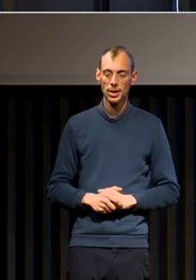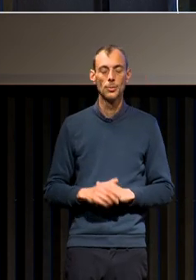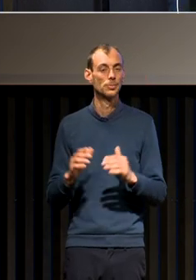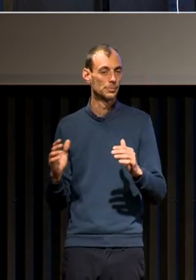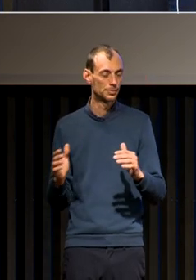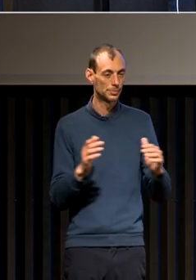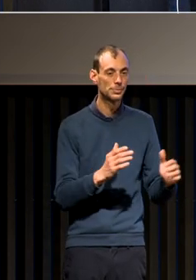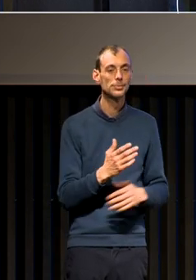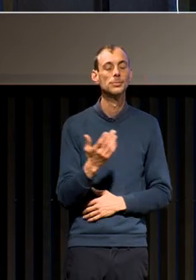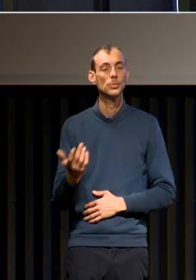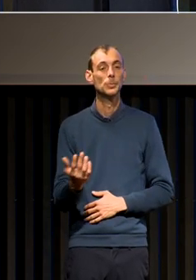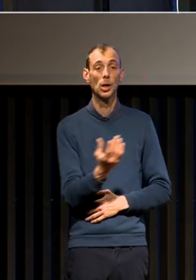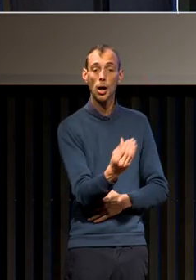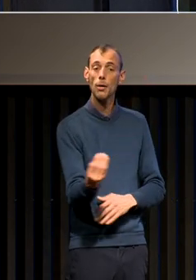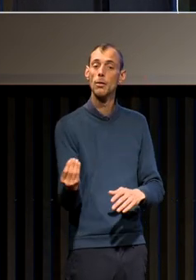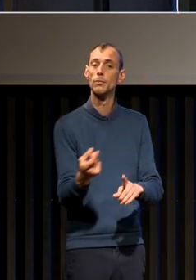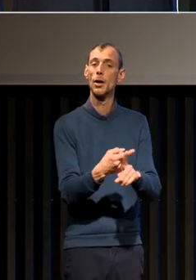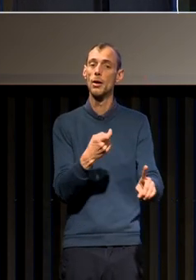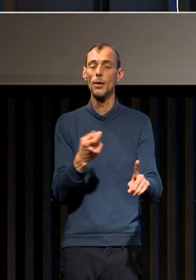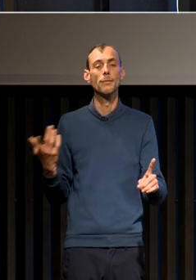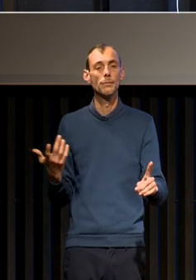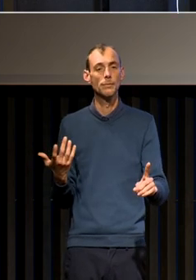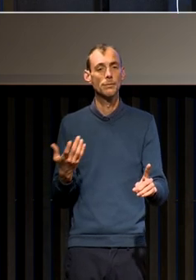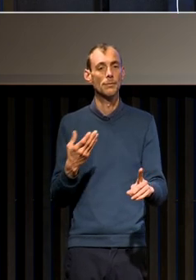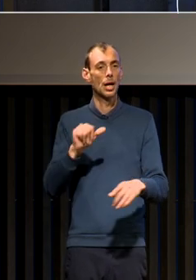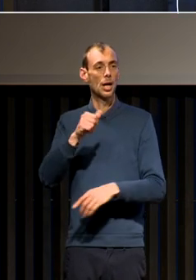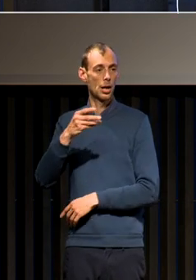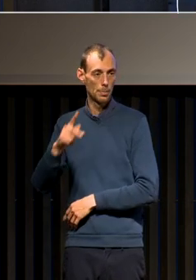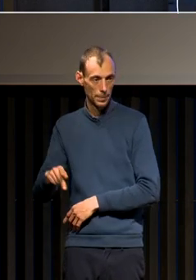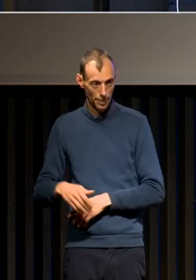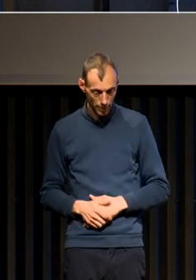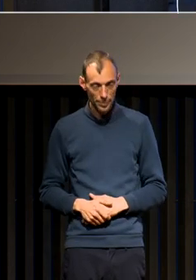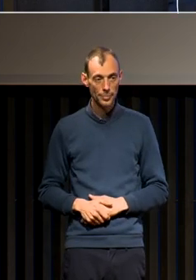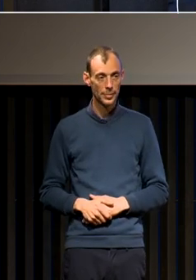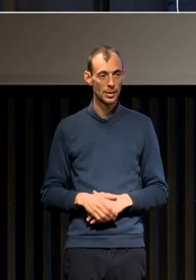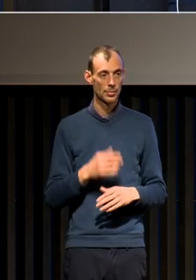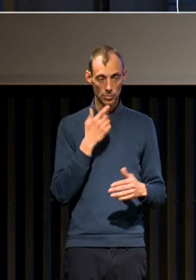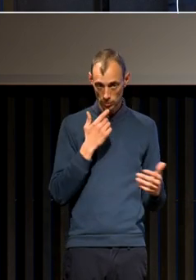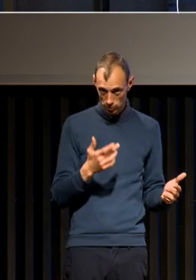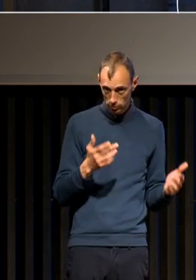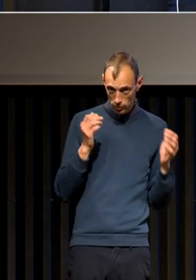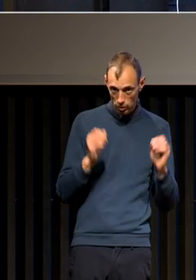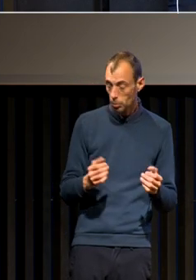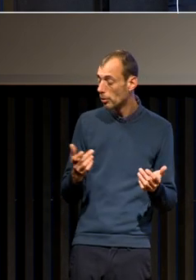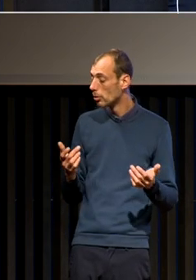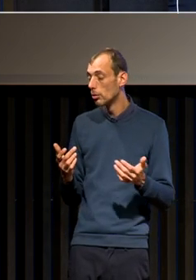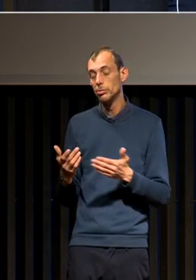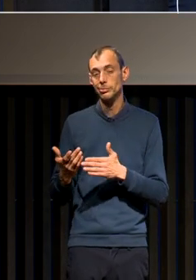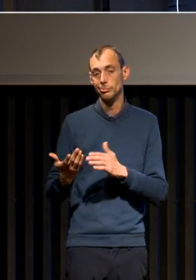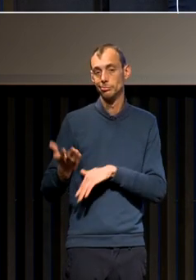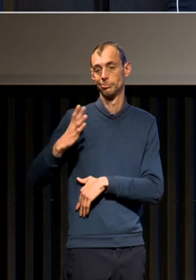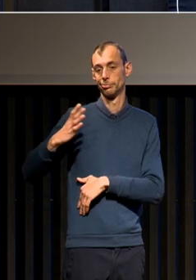Tant qu'on a, c'est-à-dire tant que nous pouvons utiliser les donneurs, la banque constituée sous l'Ancien